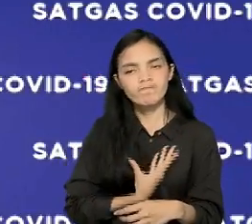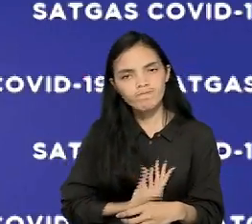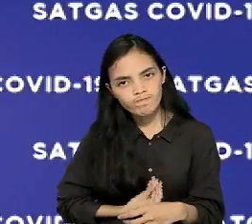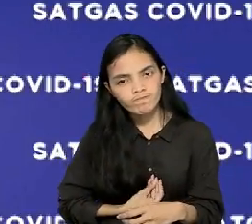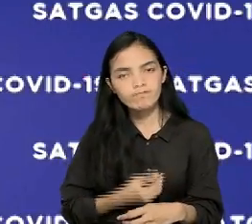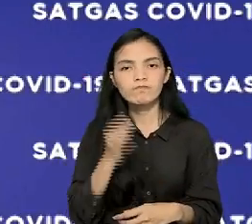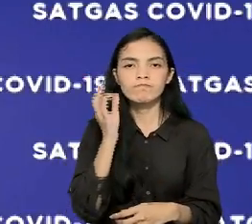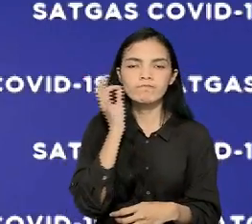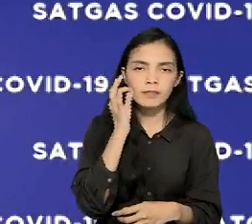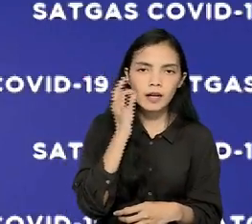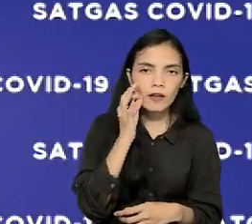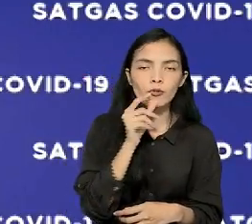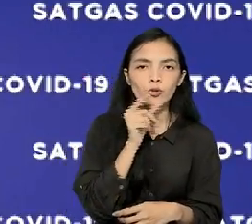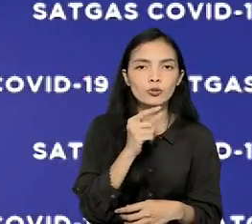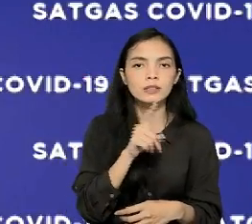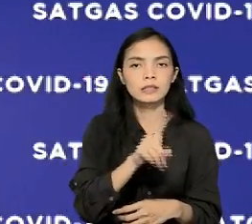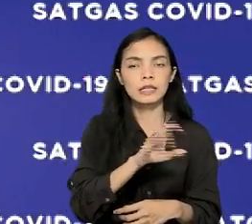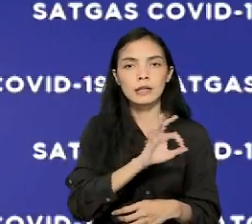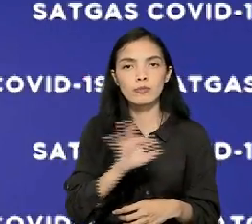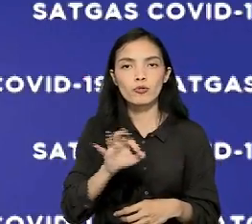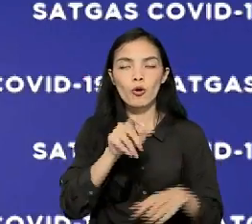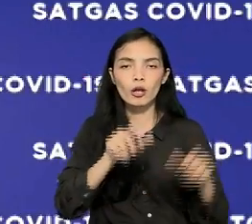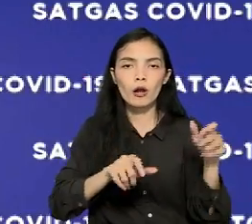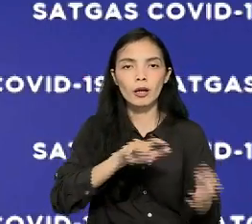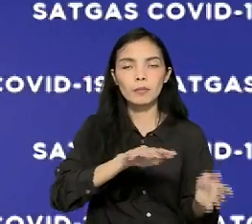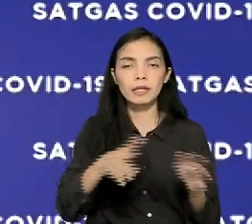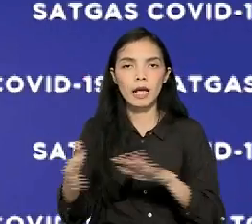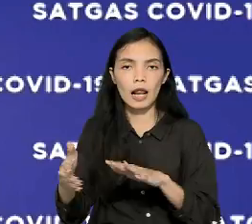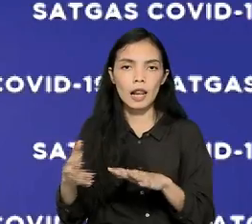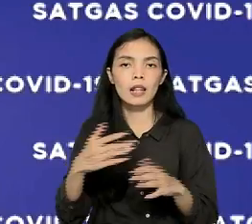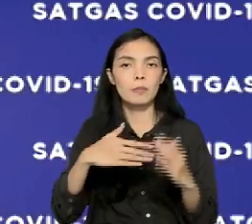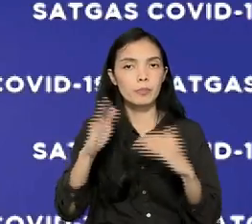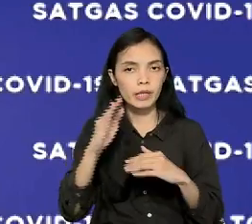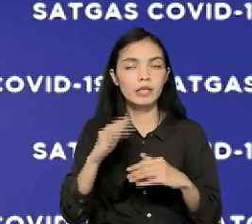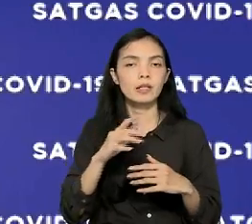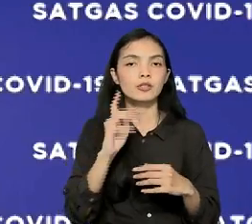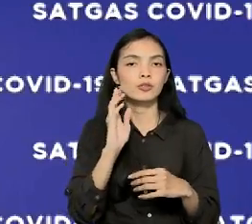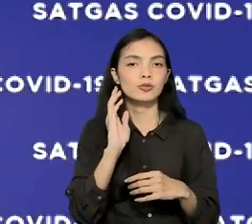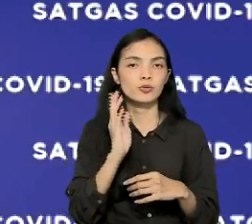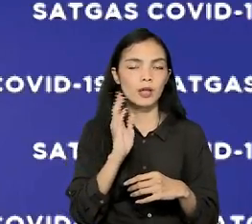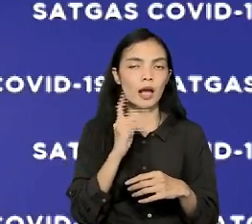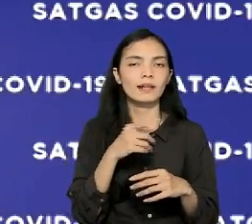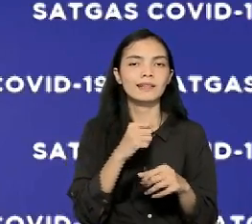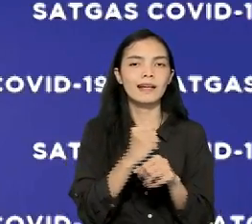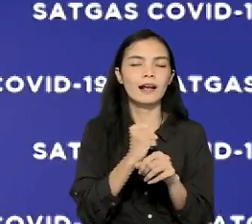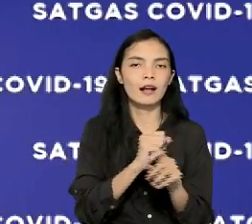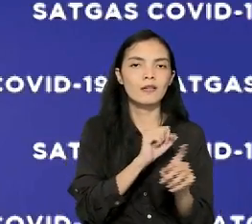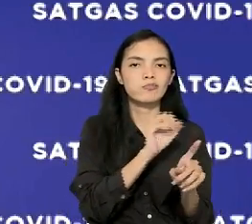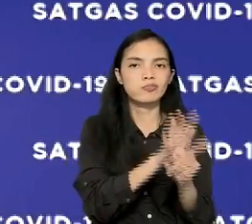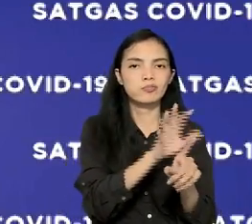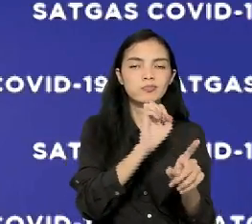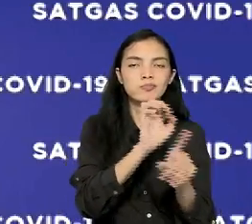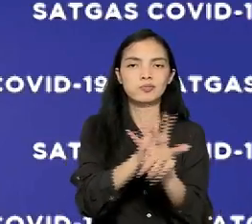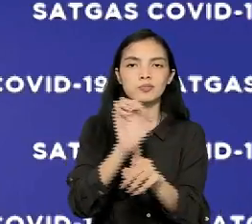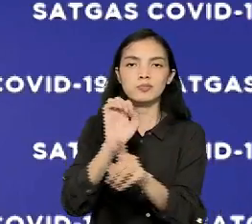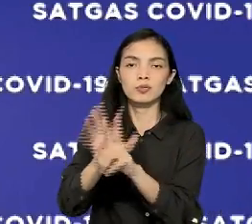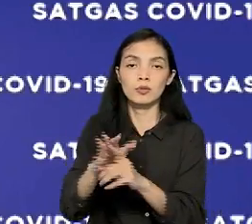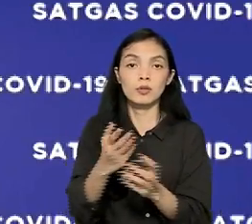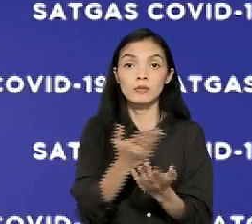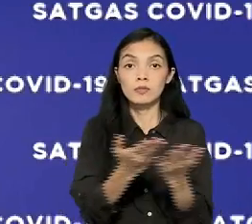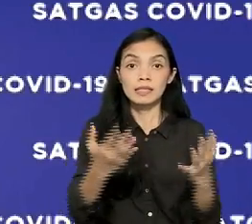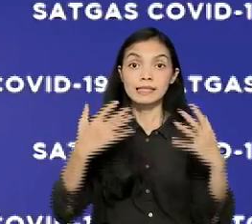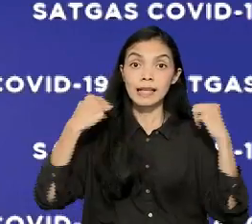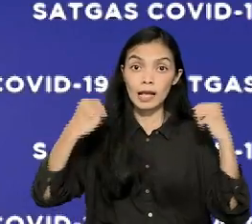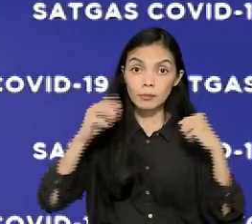sungkawa kepada ribuan orang yang telah meninggal akibat COVID-19. Semoga kita semua yang masih